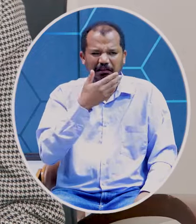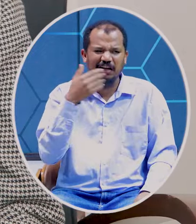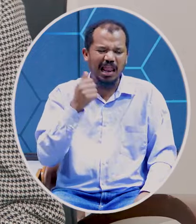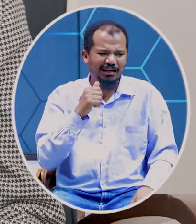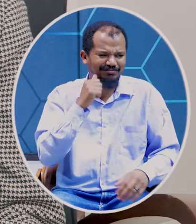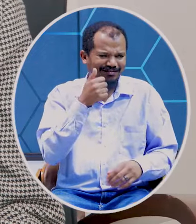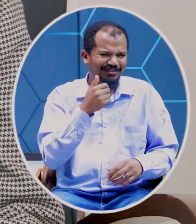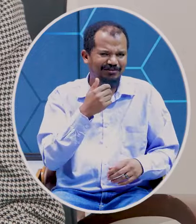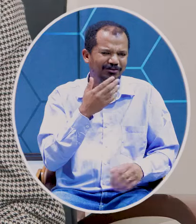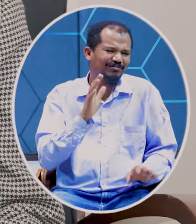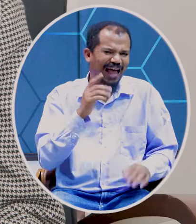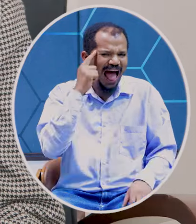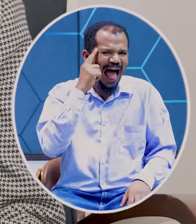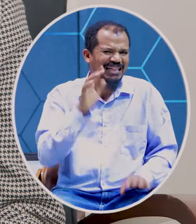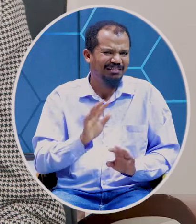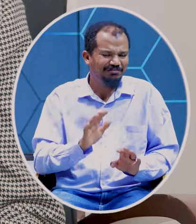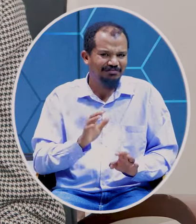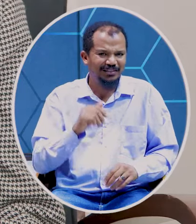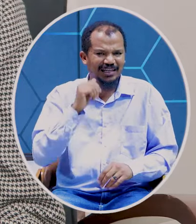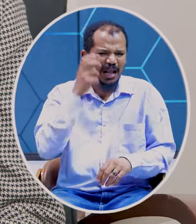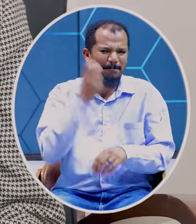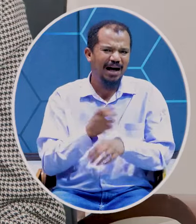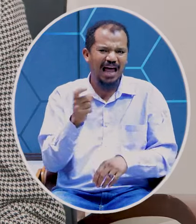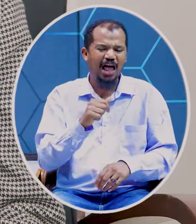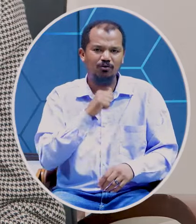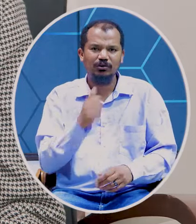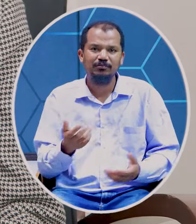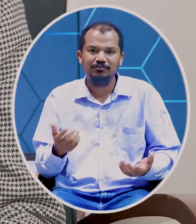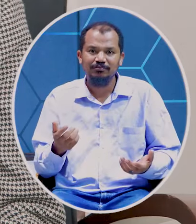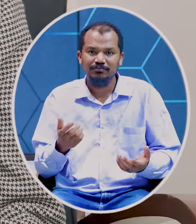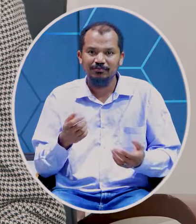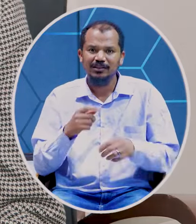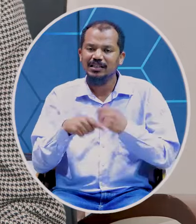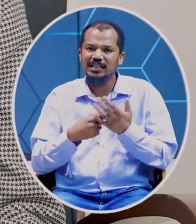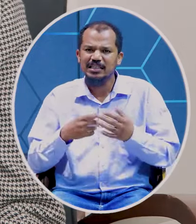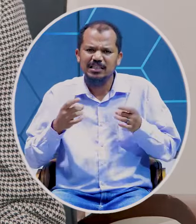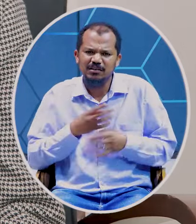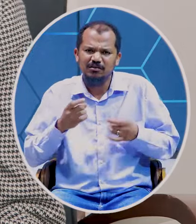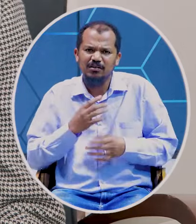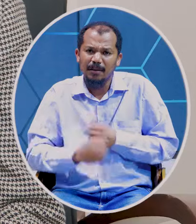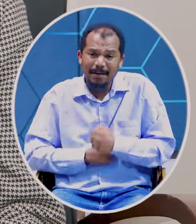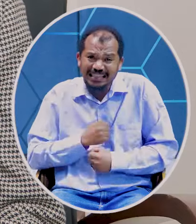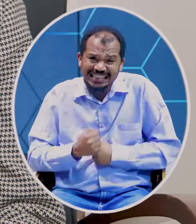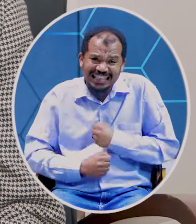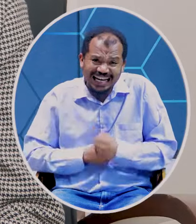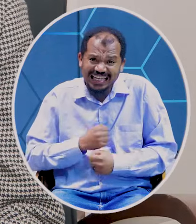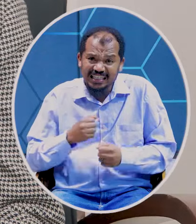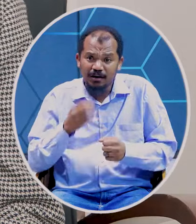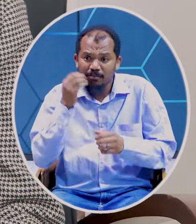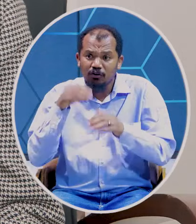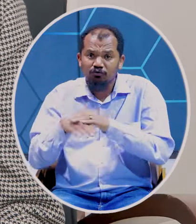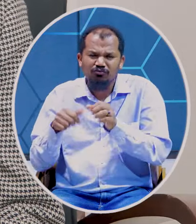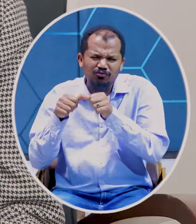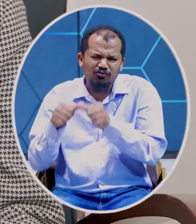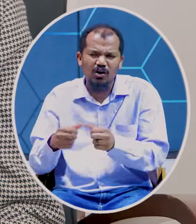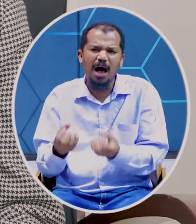ይሻለኛል፣ ይተወኛል፣ የሚያሳስብ አይደለም ወይም የከፋ ነገር ቢሆንስ ምን ሆናለሁ በሚል በስጋት ብቻ በመጨነቅ ብቻ ቤት